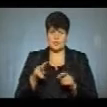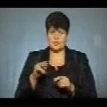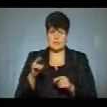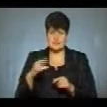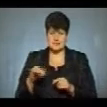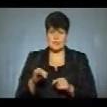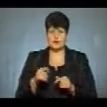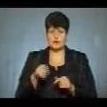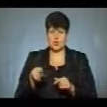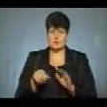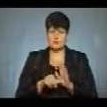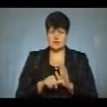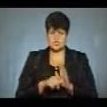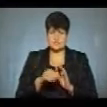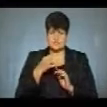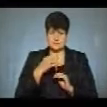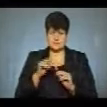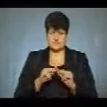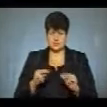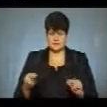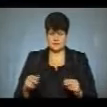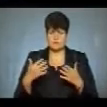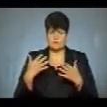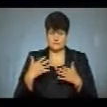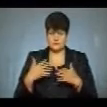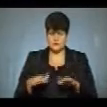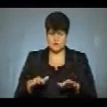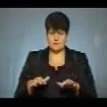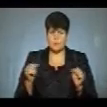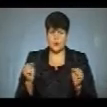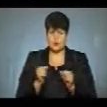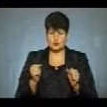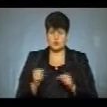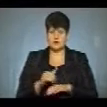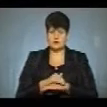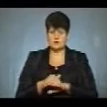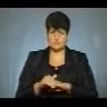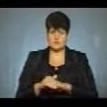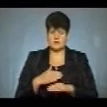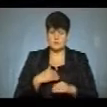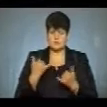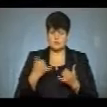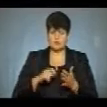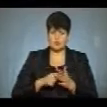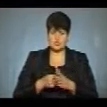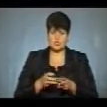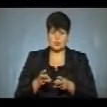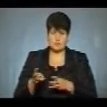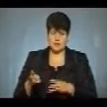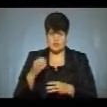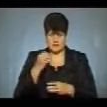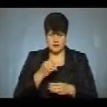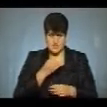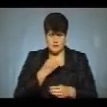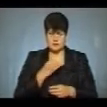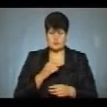номер 6, повідомила вчителька Ніна Михайлишин. Оскільки вже похолодало на вулиці, тому нам сьогодні включили опалення, вдячні, тому